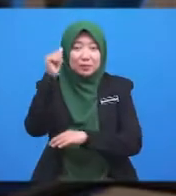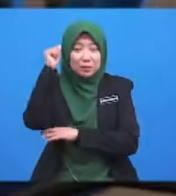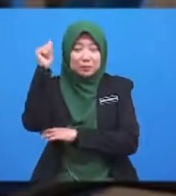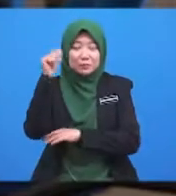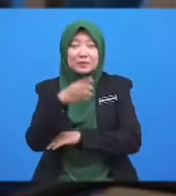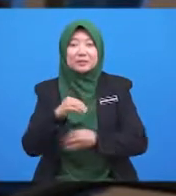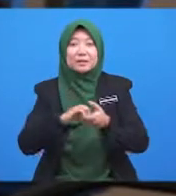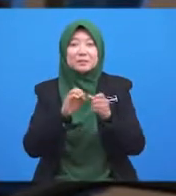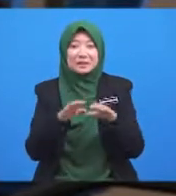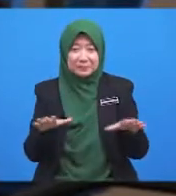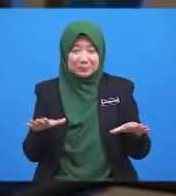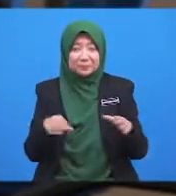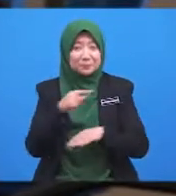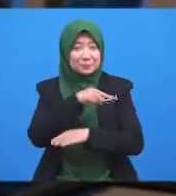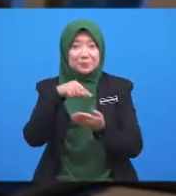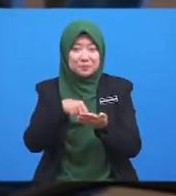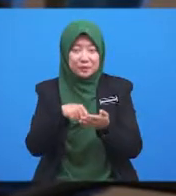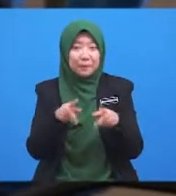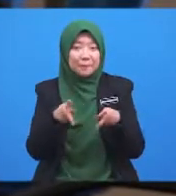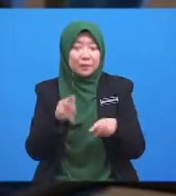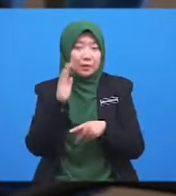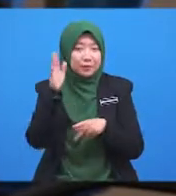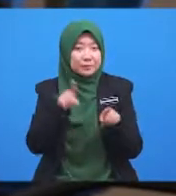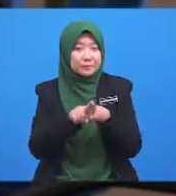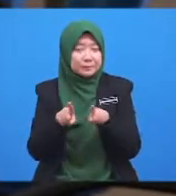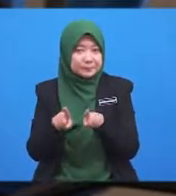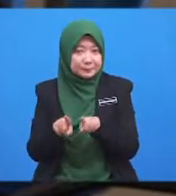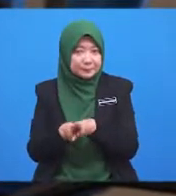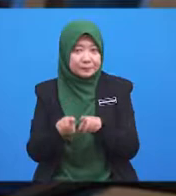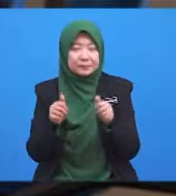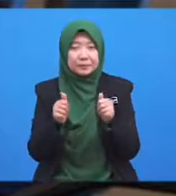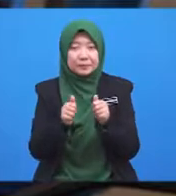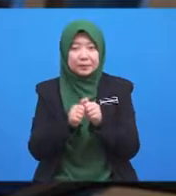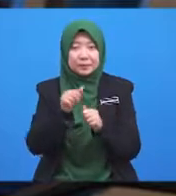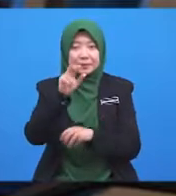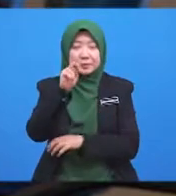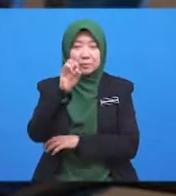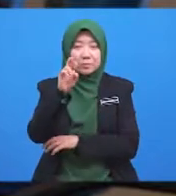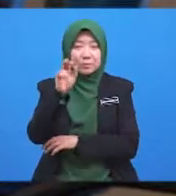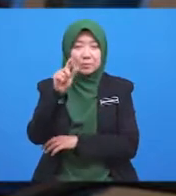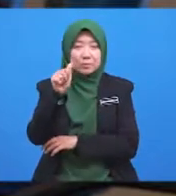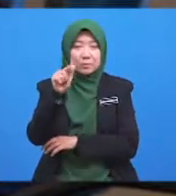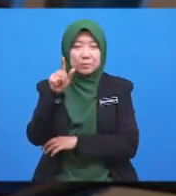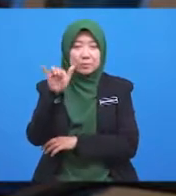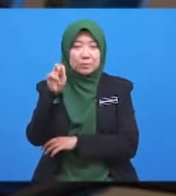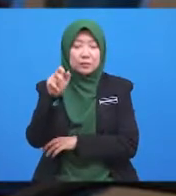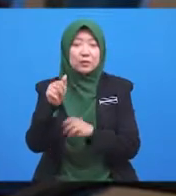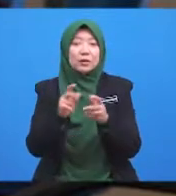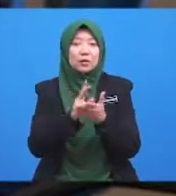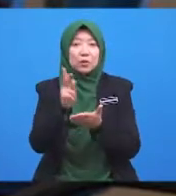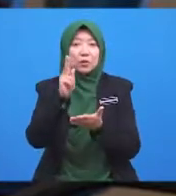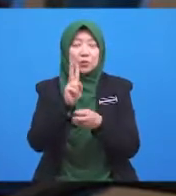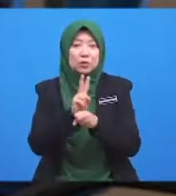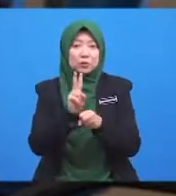Assalamualaikum dan salam sejahtera. Hari ini, para pelajar akan bersama dengan saya, Norazlina binti Yahya dari Kolej Vokasional Dato' Undang Haji